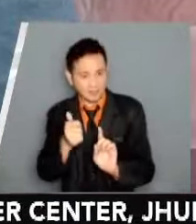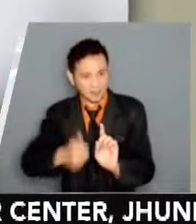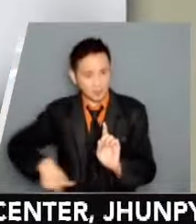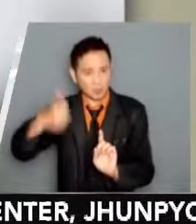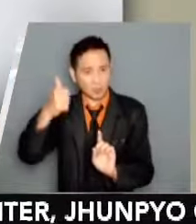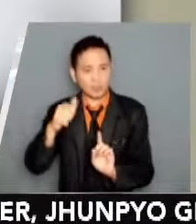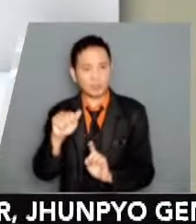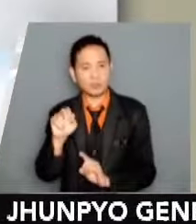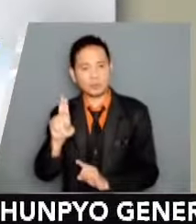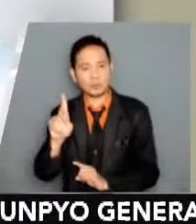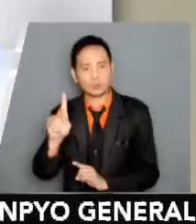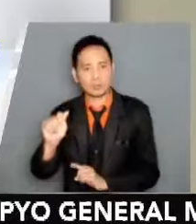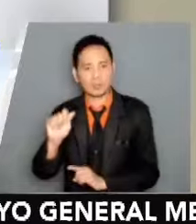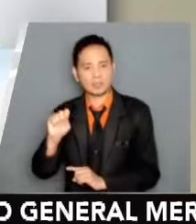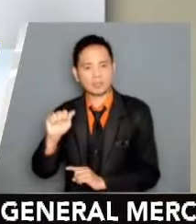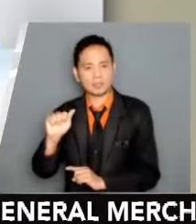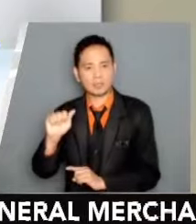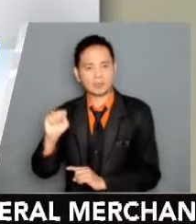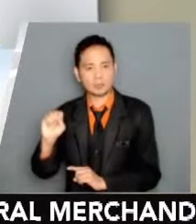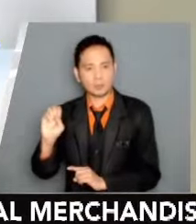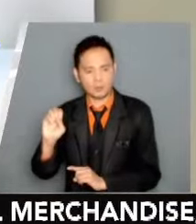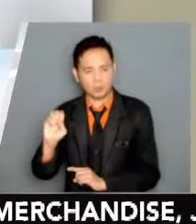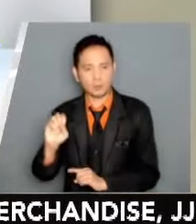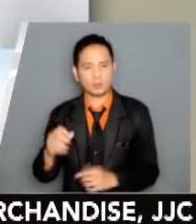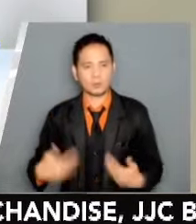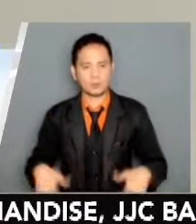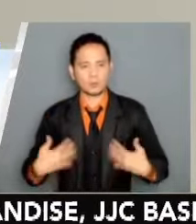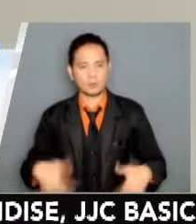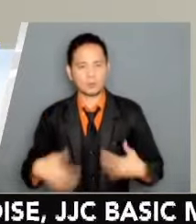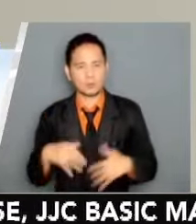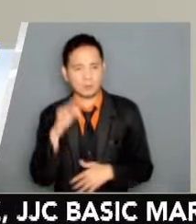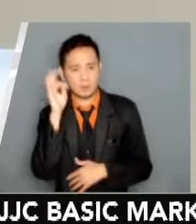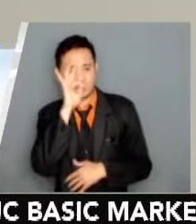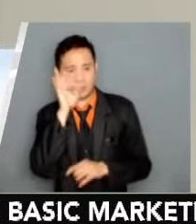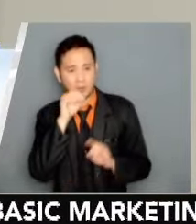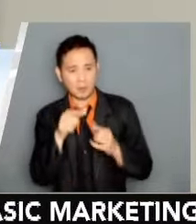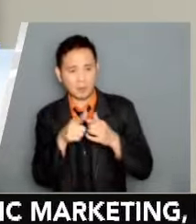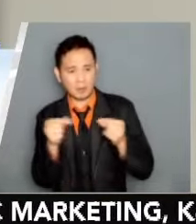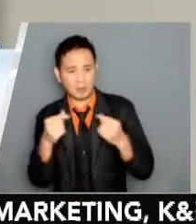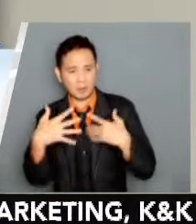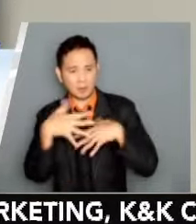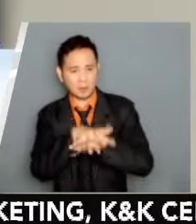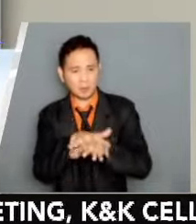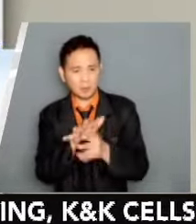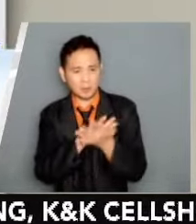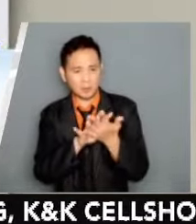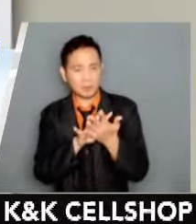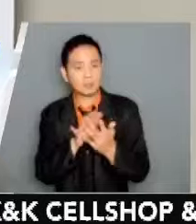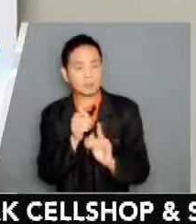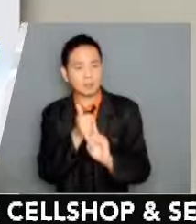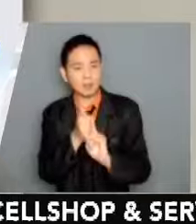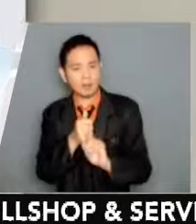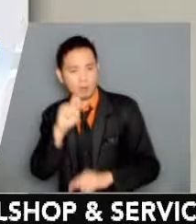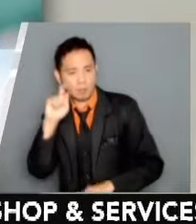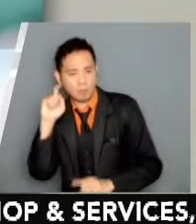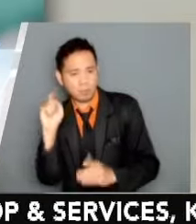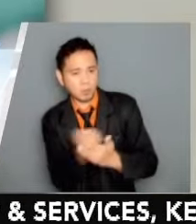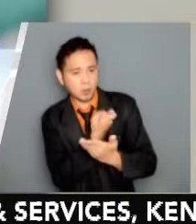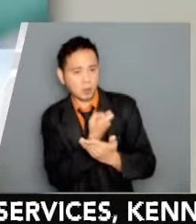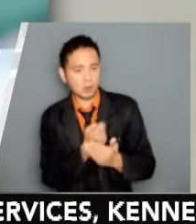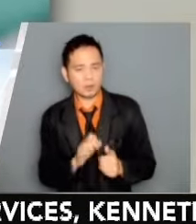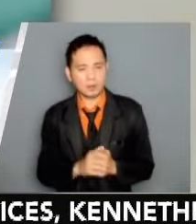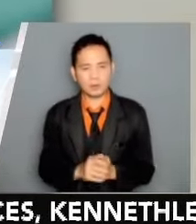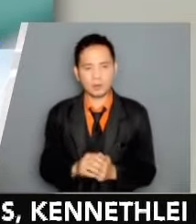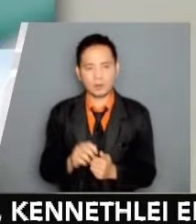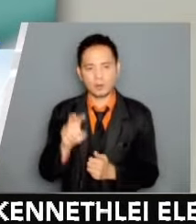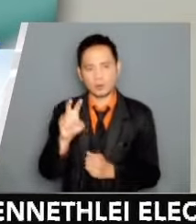Sa finals ng 2024 U.S. Women's Open sa Pennsylvania sa Amerika, nakascore ng 2-under-68 si Saso.